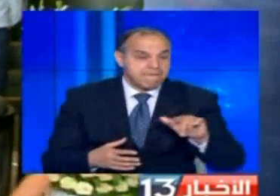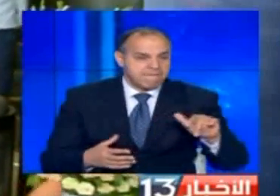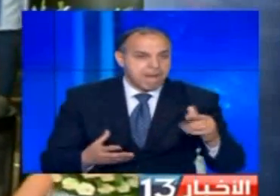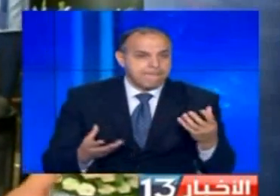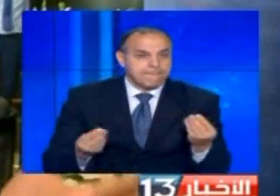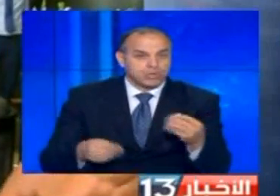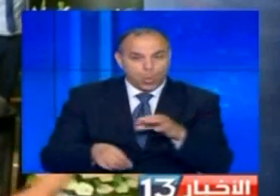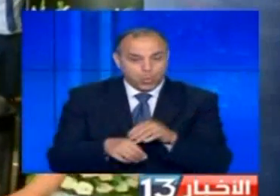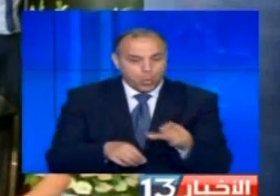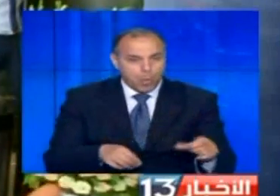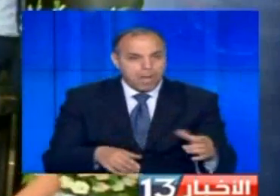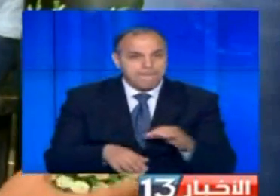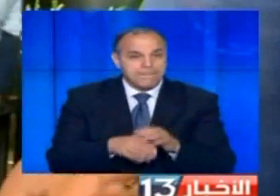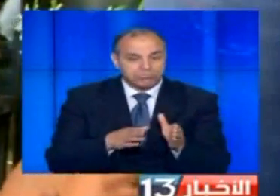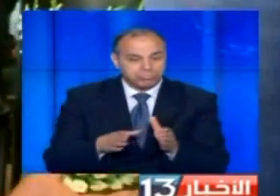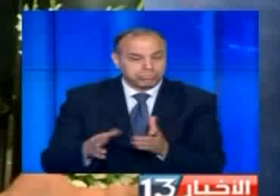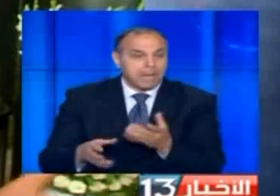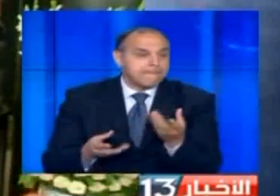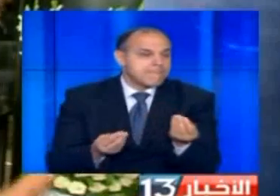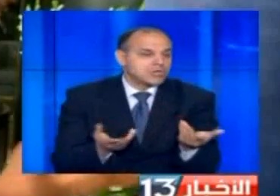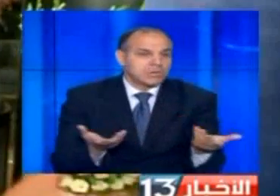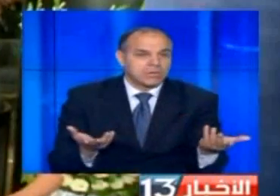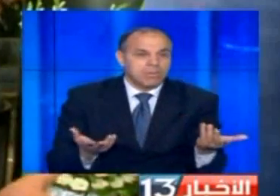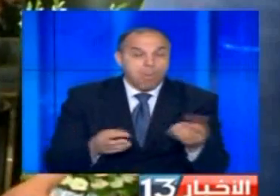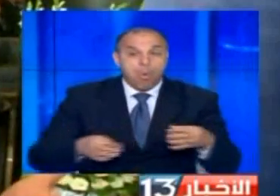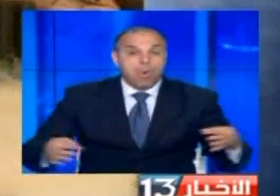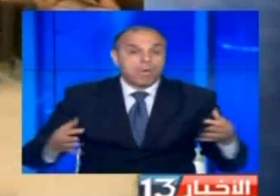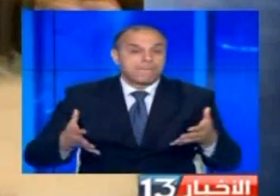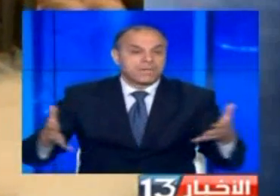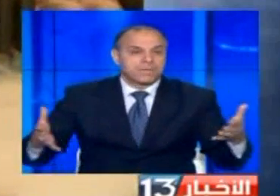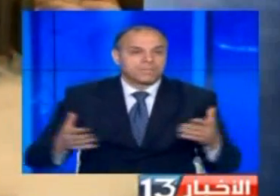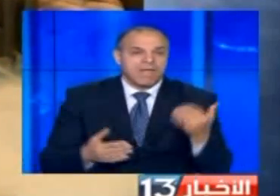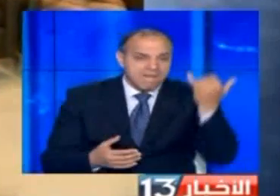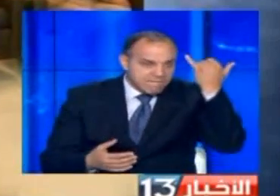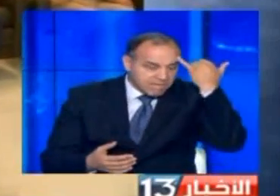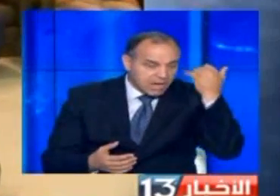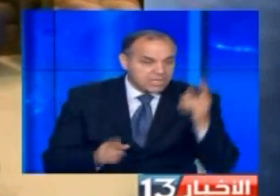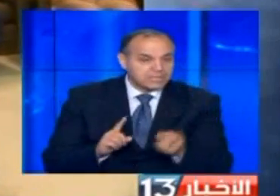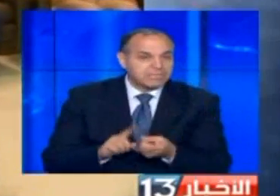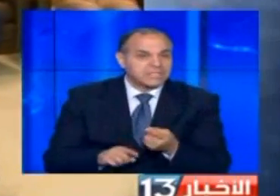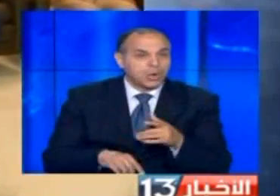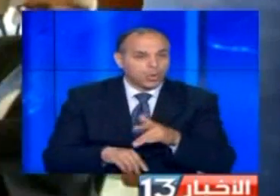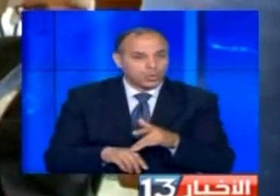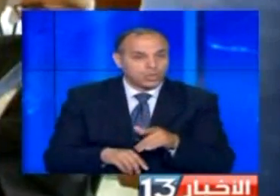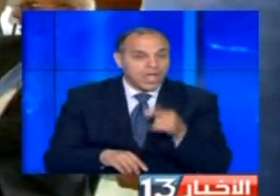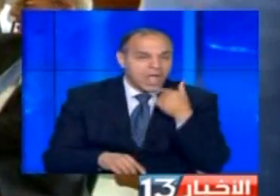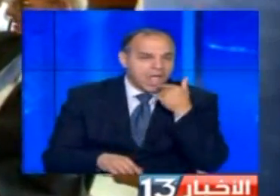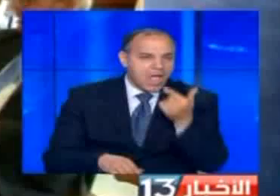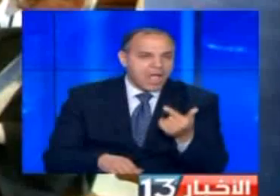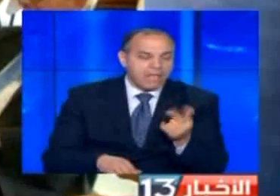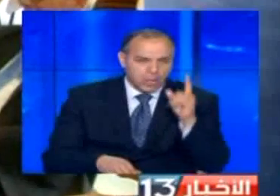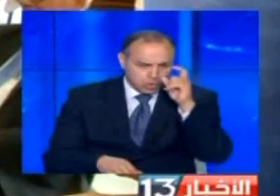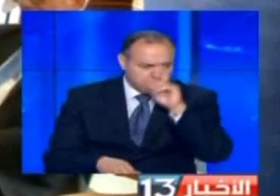برشا اطباء فيها برشا اختصاصات فيها برشا مساحات مبادره خاصه لامست روح المغامره لم تغب فيها